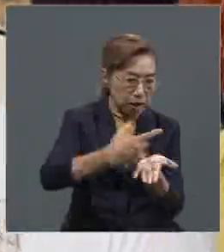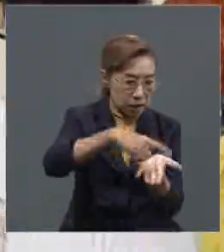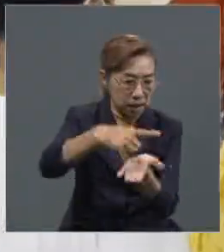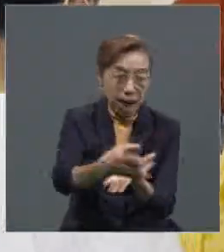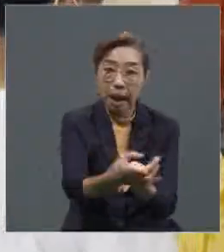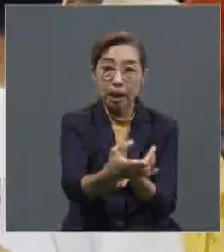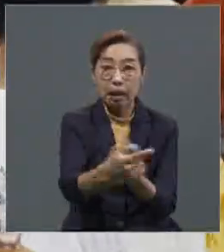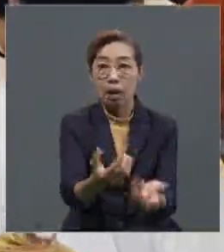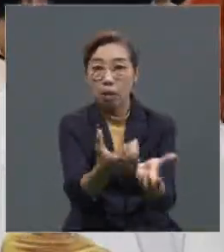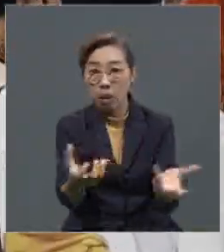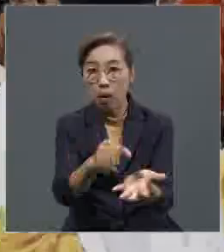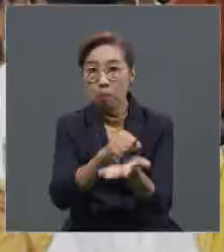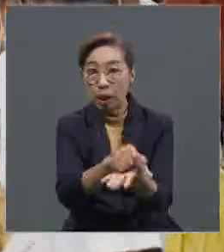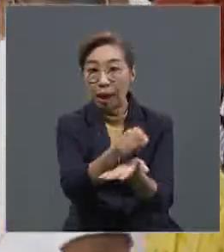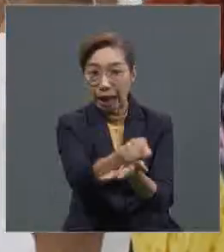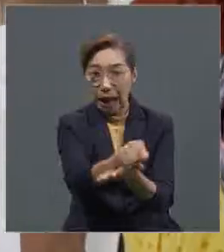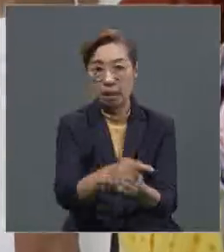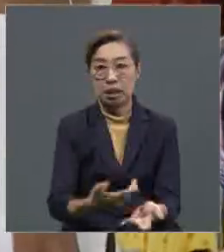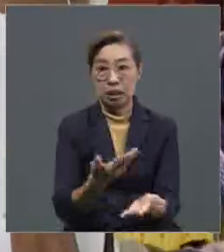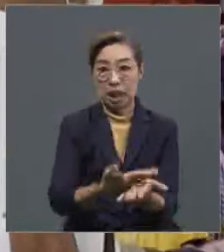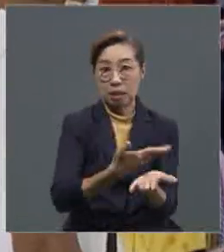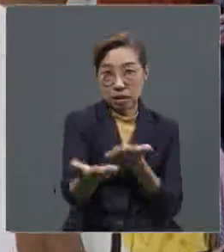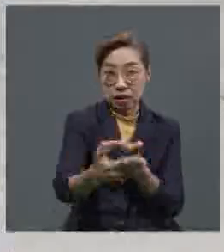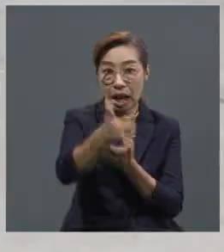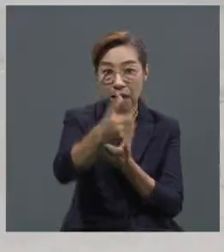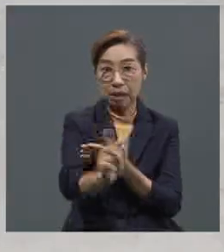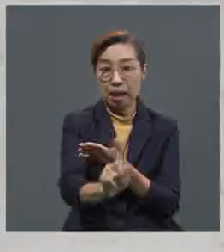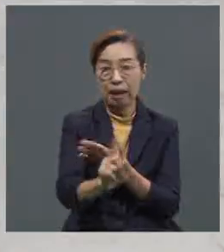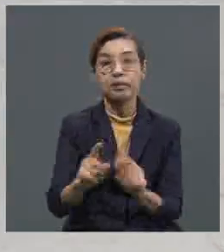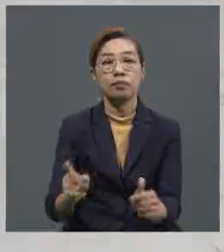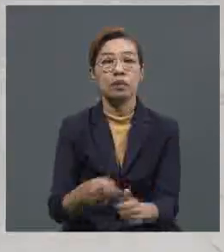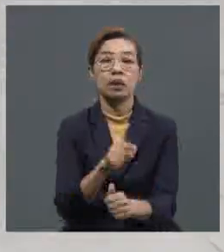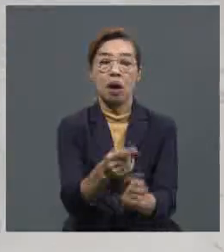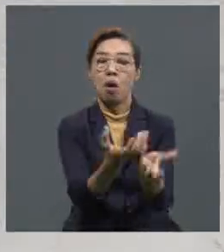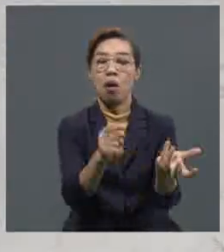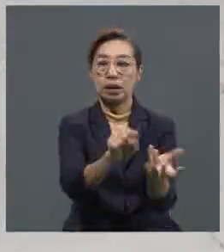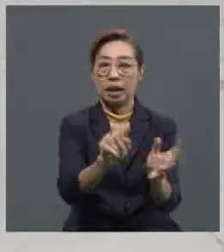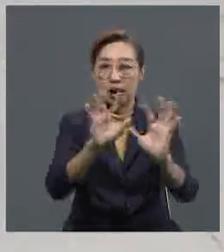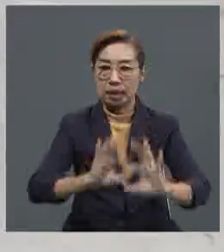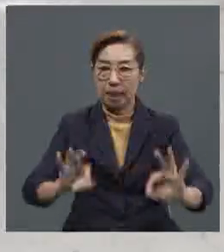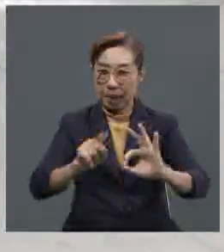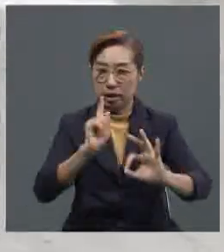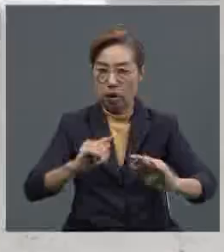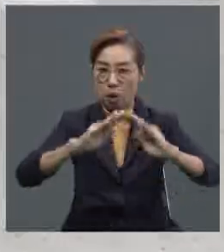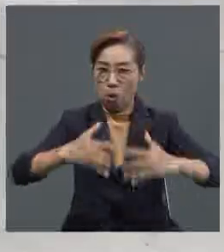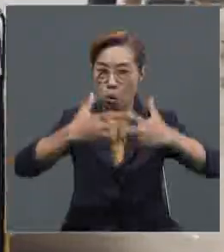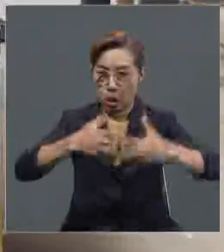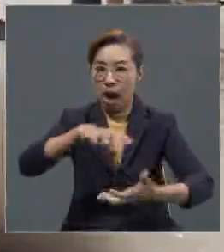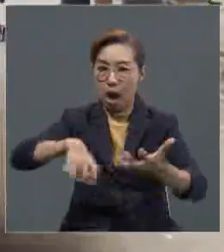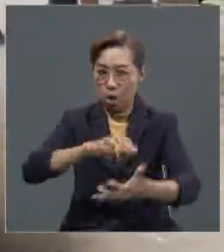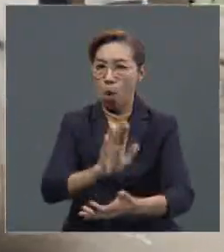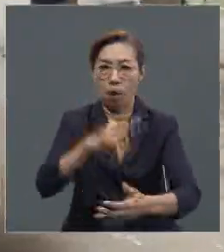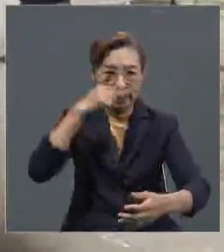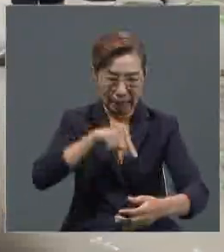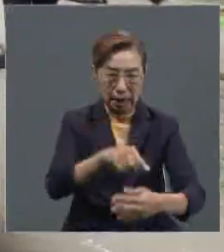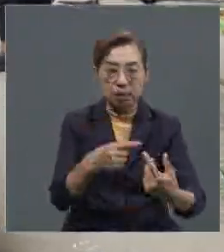ที่จะสามารถเข้าร่วมโครงการได้เนี่ยนะครับก็จะให้ความสำคัญกับการผลิตหรือการประกอบในประเทศแต่ก็มอบหมายให้กระทรวง